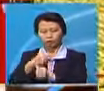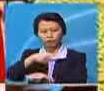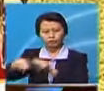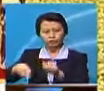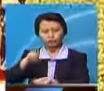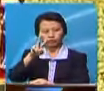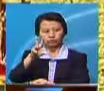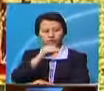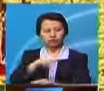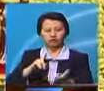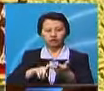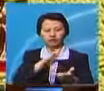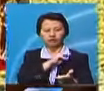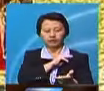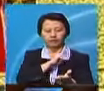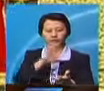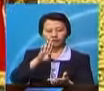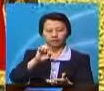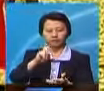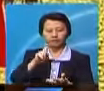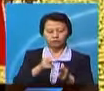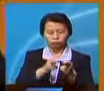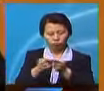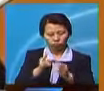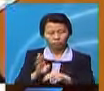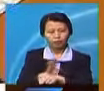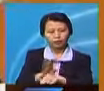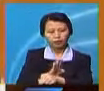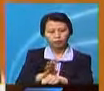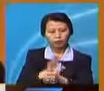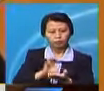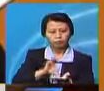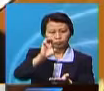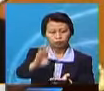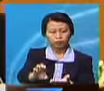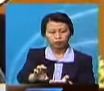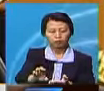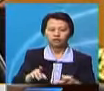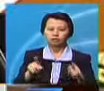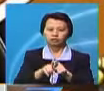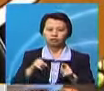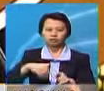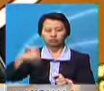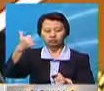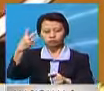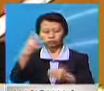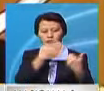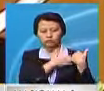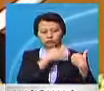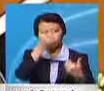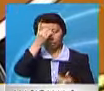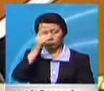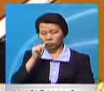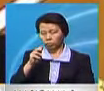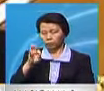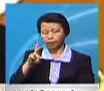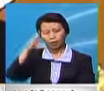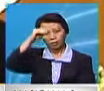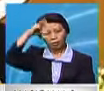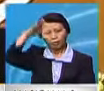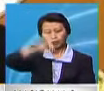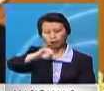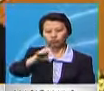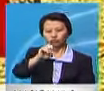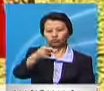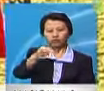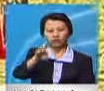dua dan Menteri Perindustrian dan Pembangunan Usahawan Perdagangan dan Pelaburan. Turut memegang dua jawatan ialah Datuk Amar Abang Johari Tun Abang